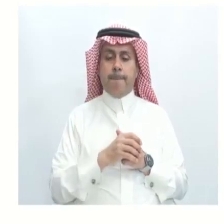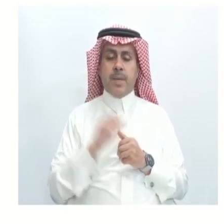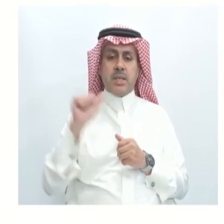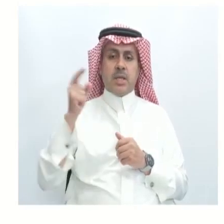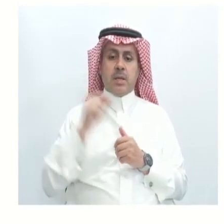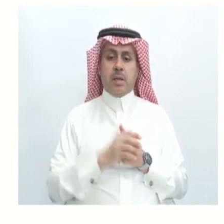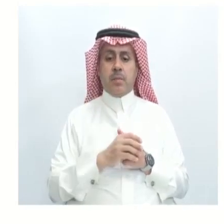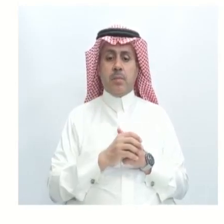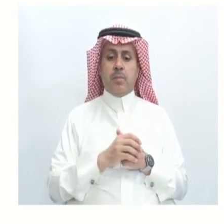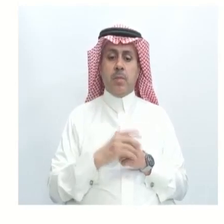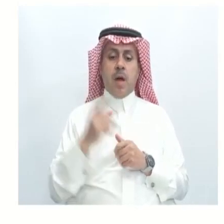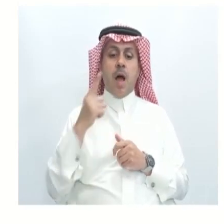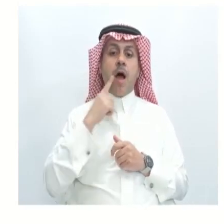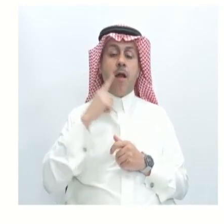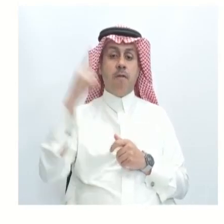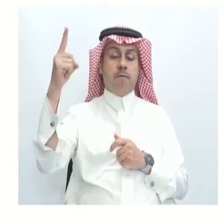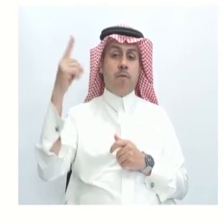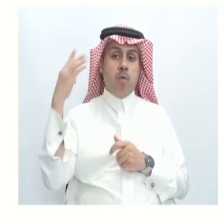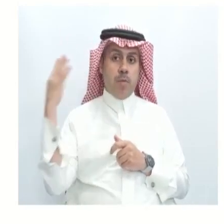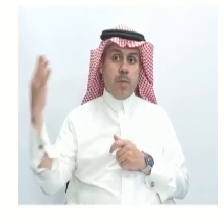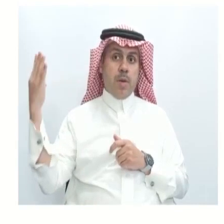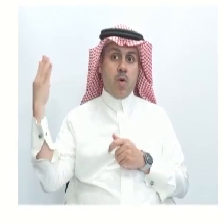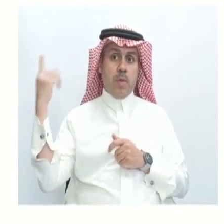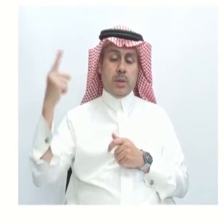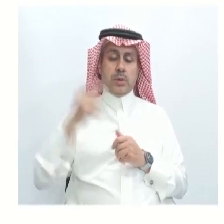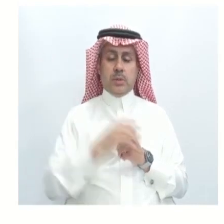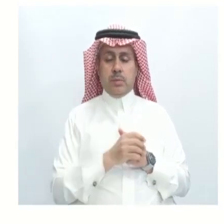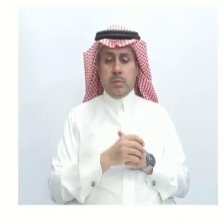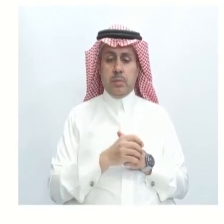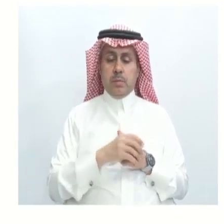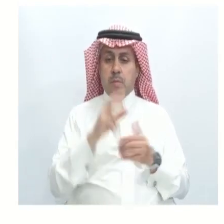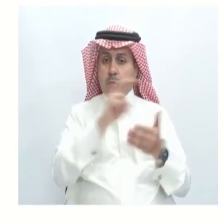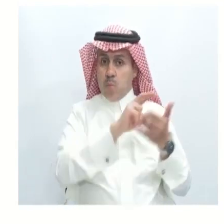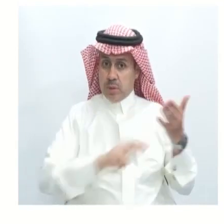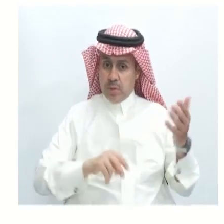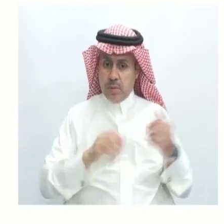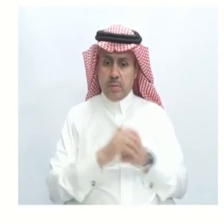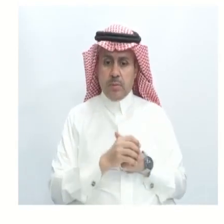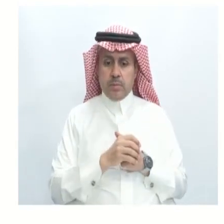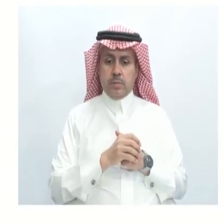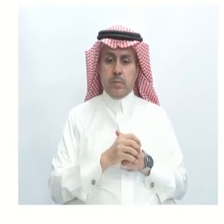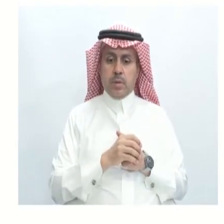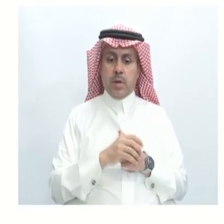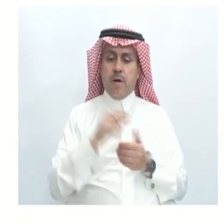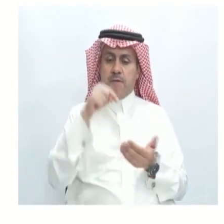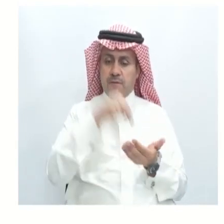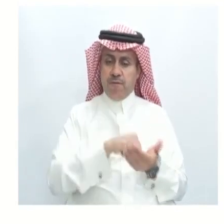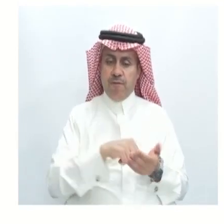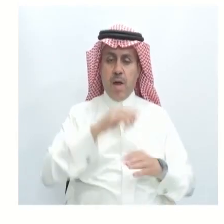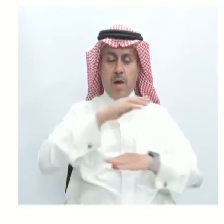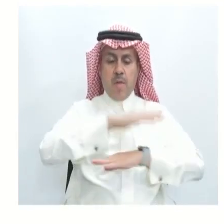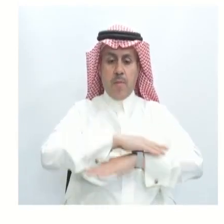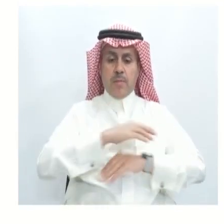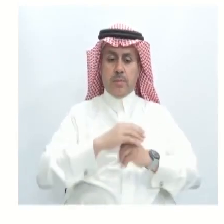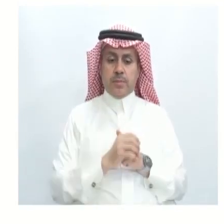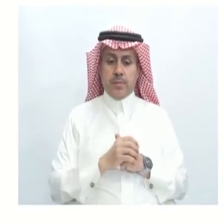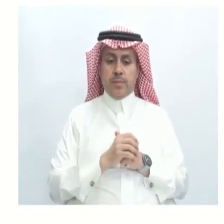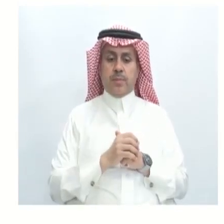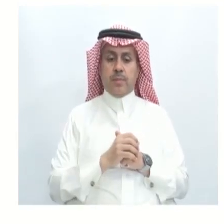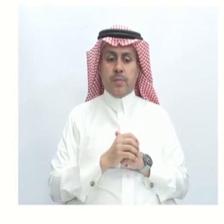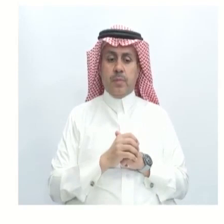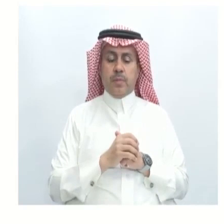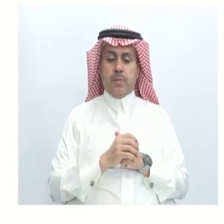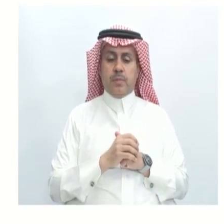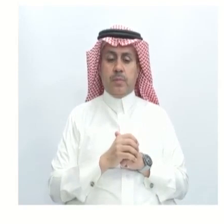ثلاثه ثلاثه 1414 ملخص النظام يتضمن النظام نظام